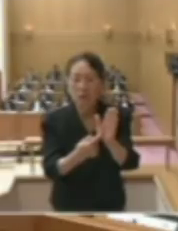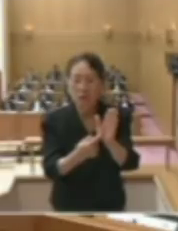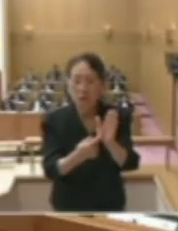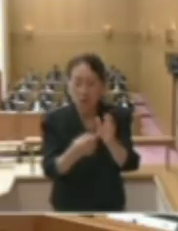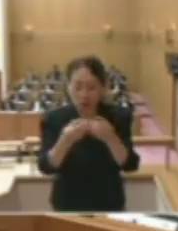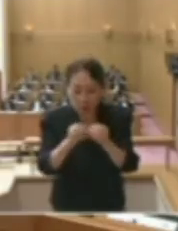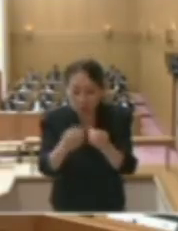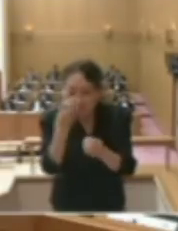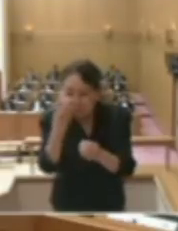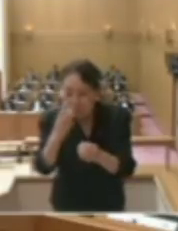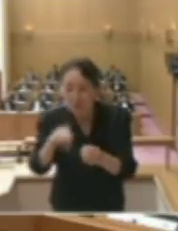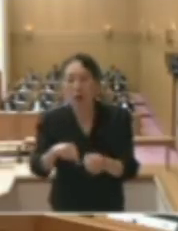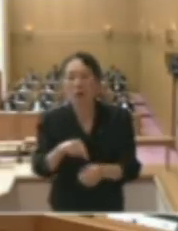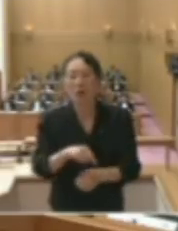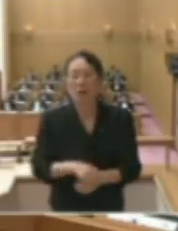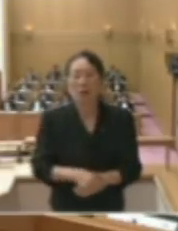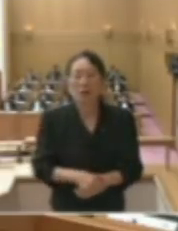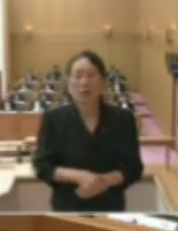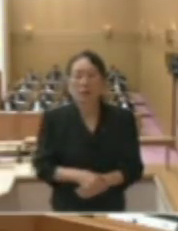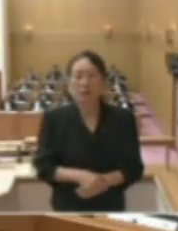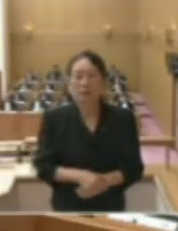チェックをしてみました。